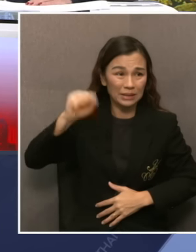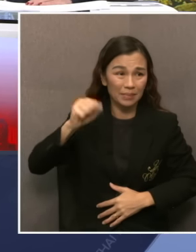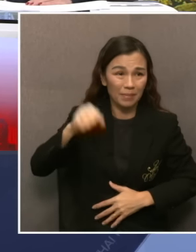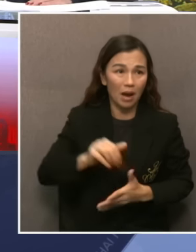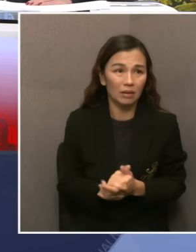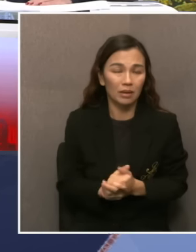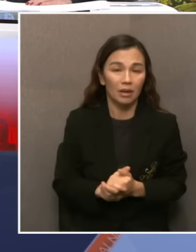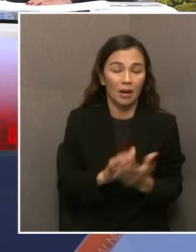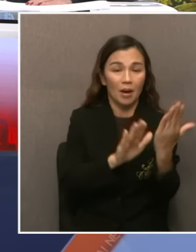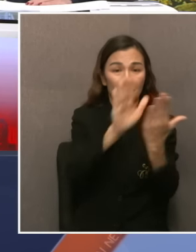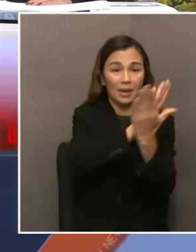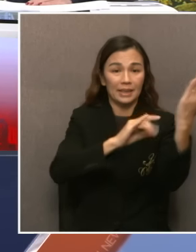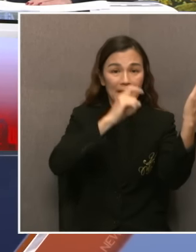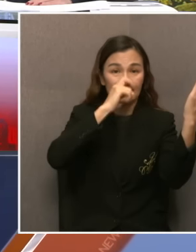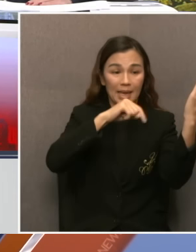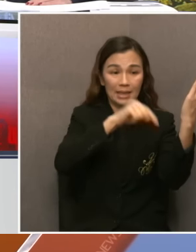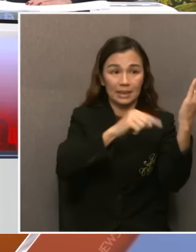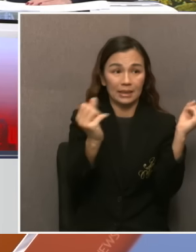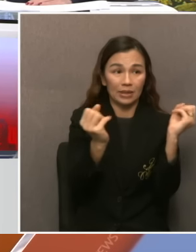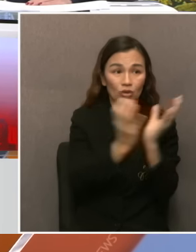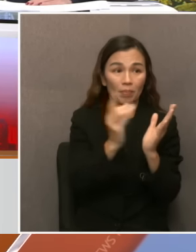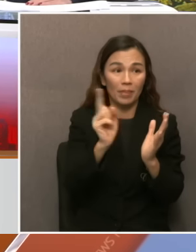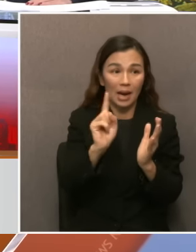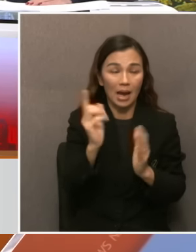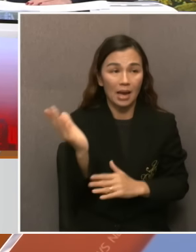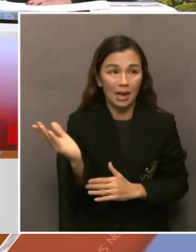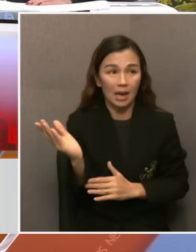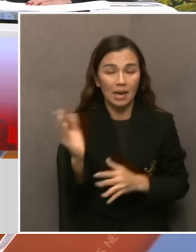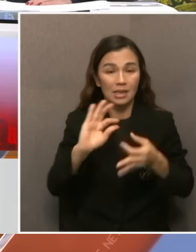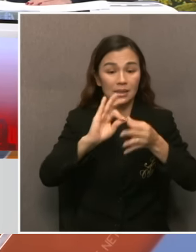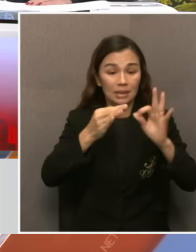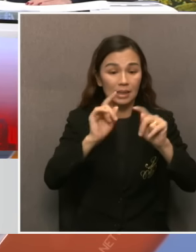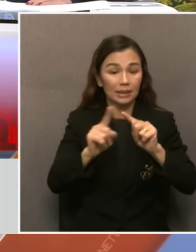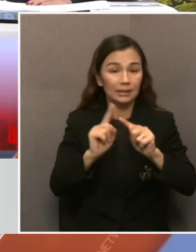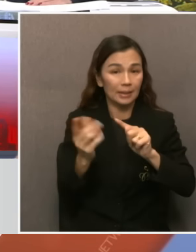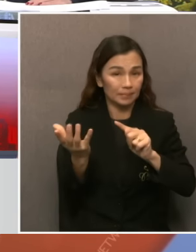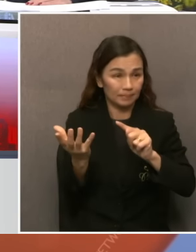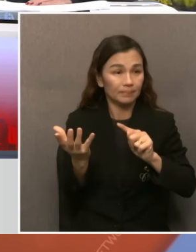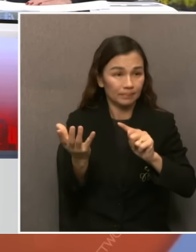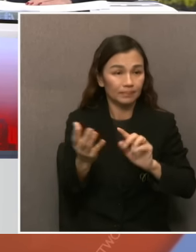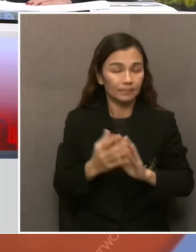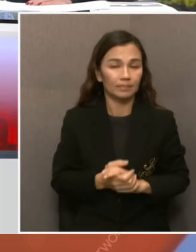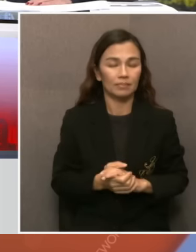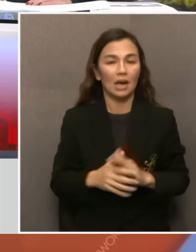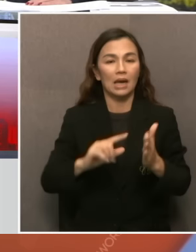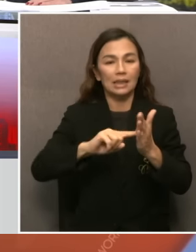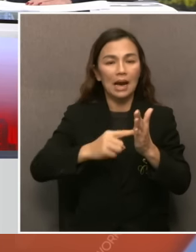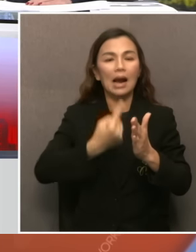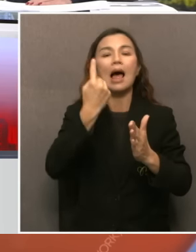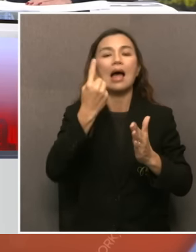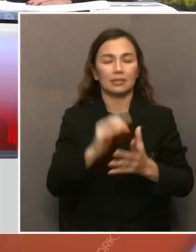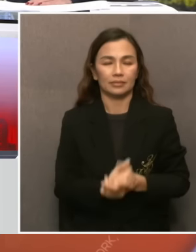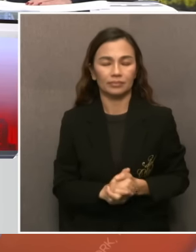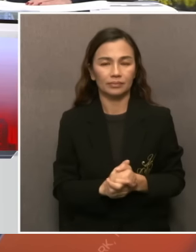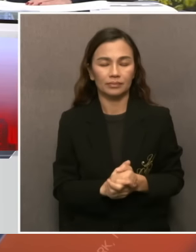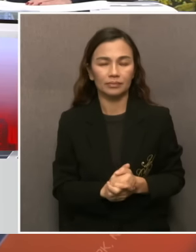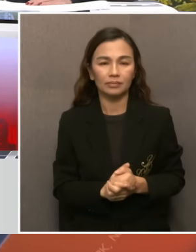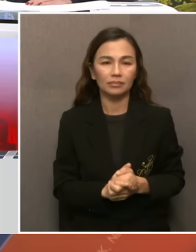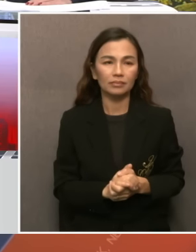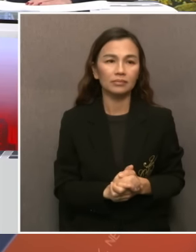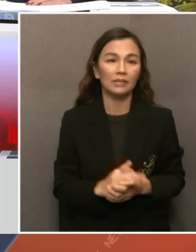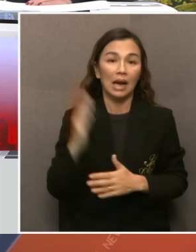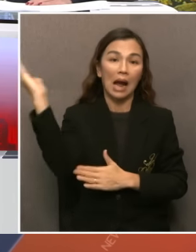จารย์มองว่าได้รับผลกระทบชัดๆเลยเนี่ยมีเรื่องอะไรบ้างคะ เรื่องแรกนะฮะก็คือเรื่องของสภาพภูมิอ